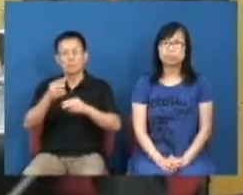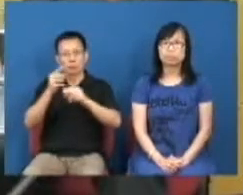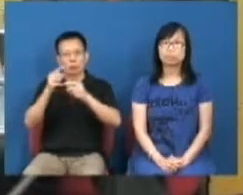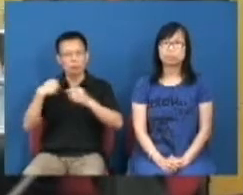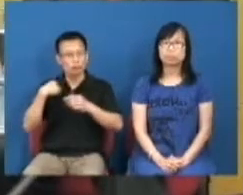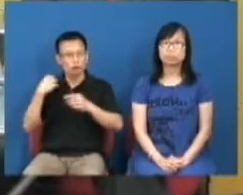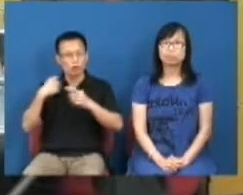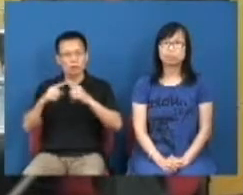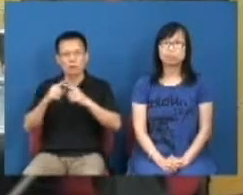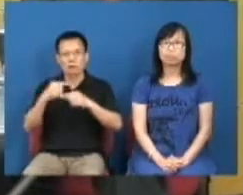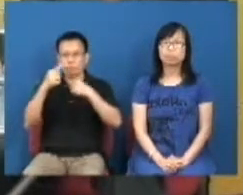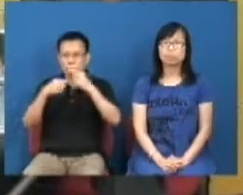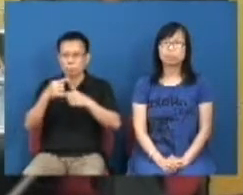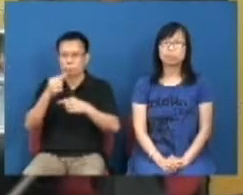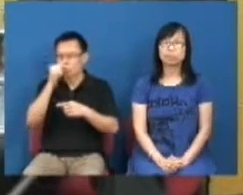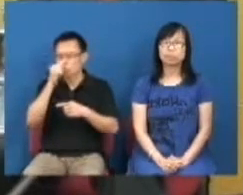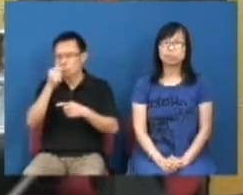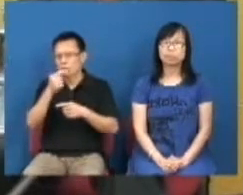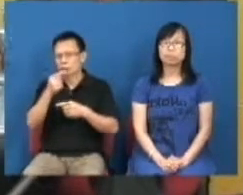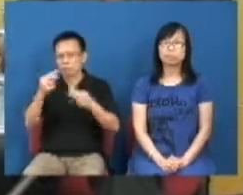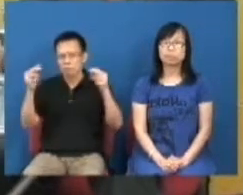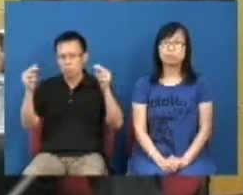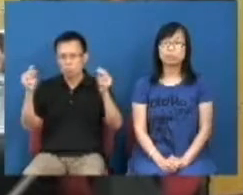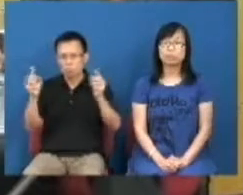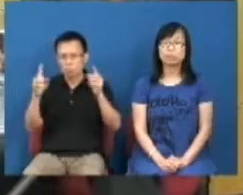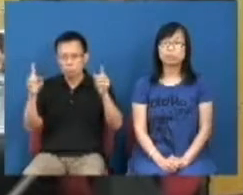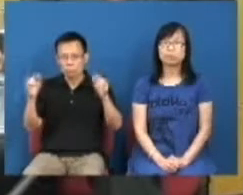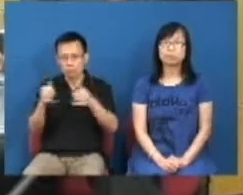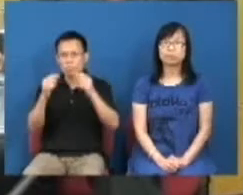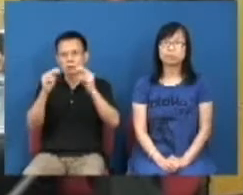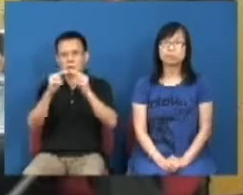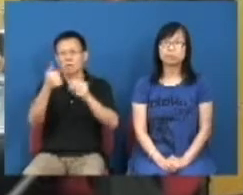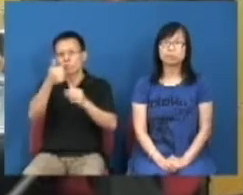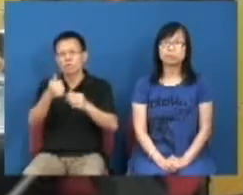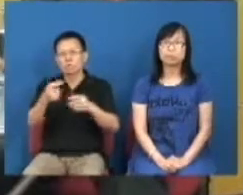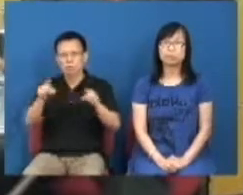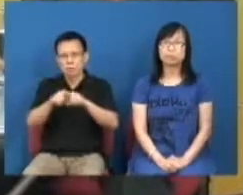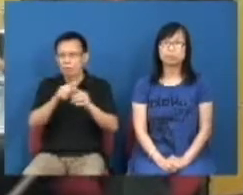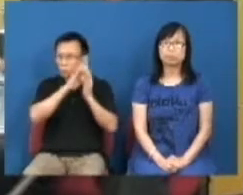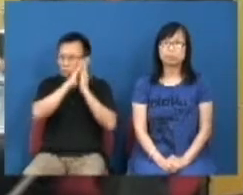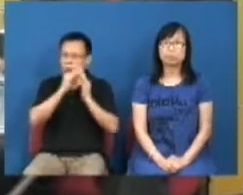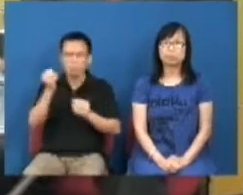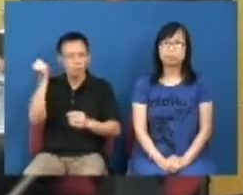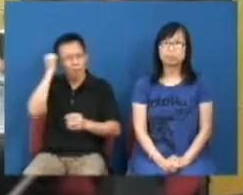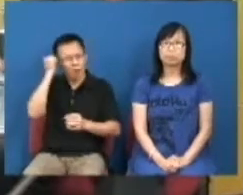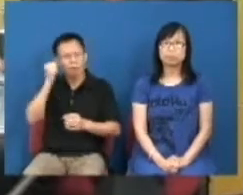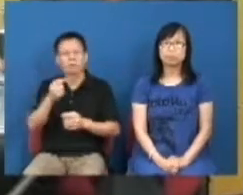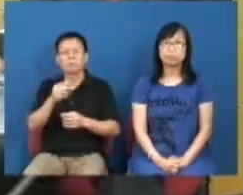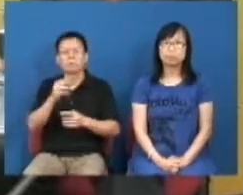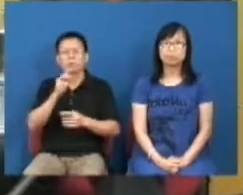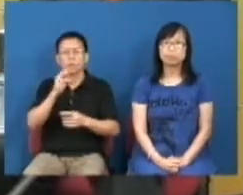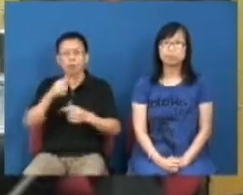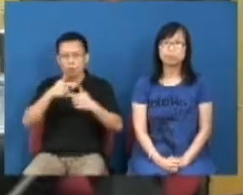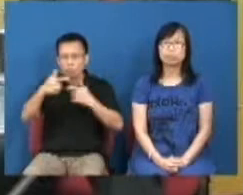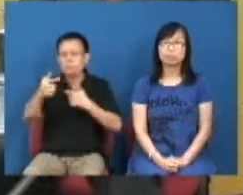話好得意嘅。相見好就同住難，咁就偏偏就話遠親就不